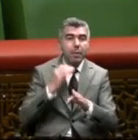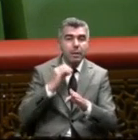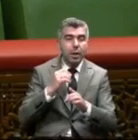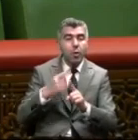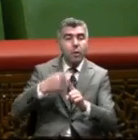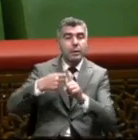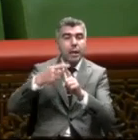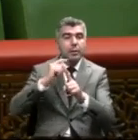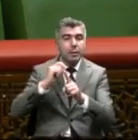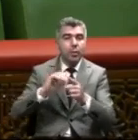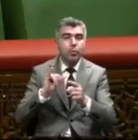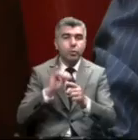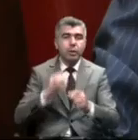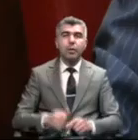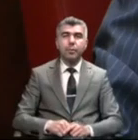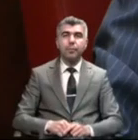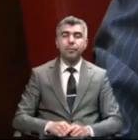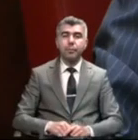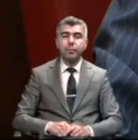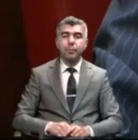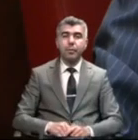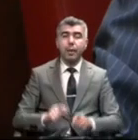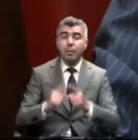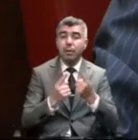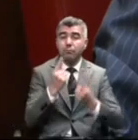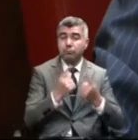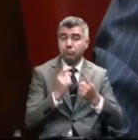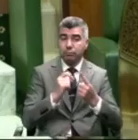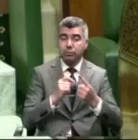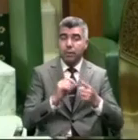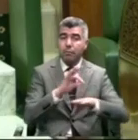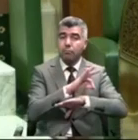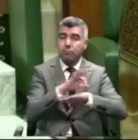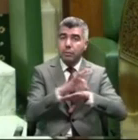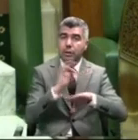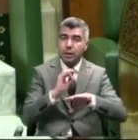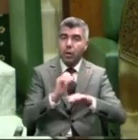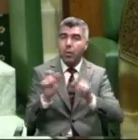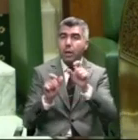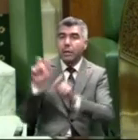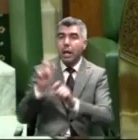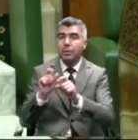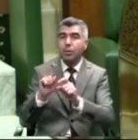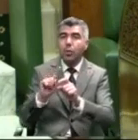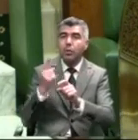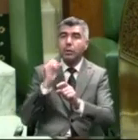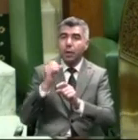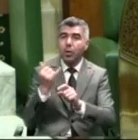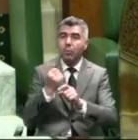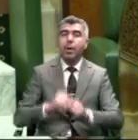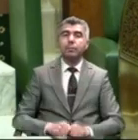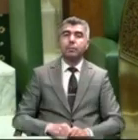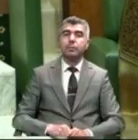ستحققها خلال هذه الفتره خصوصا بالنسبه لبعض المؤسسات وكذا المواطن المغربي بالدرجه الاولى خاصه